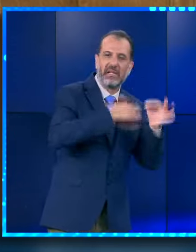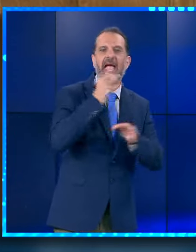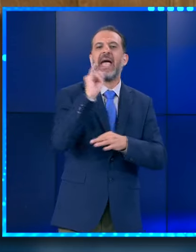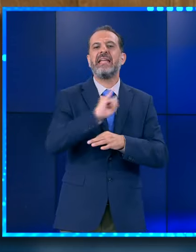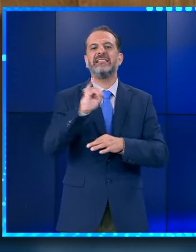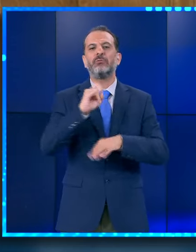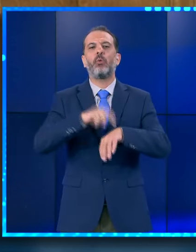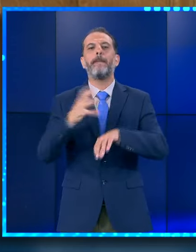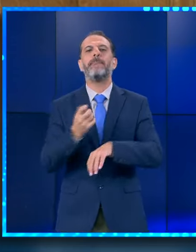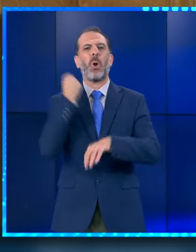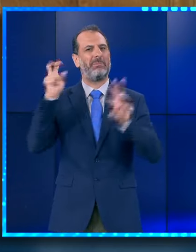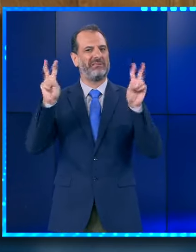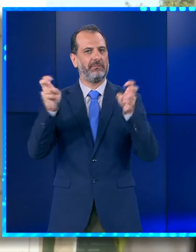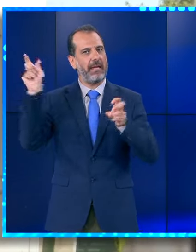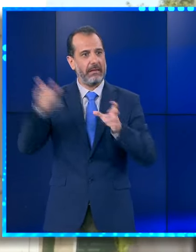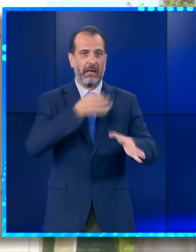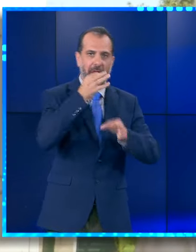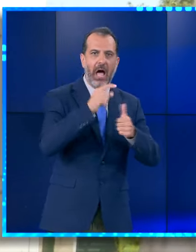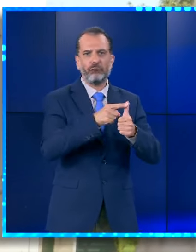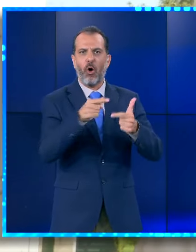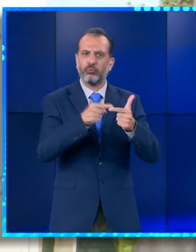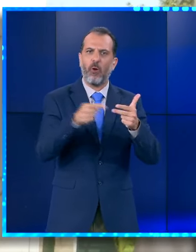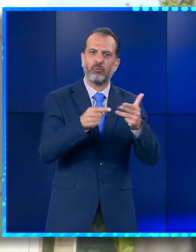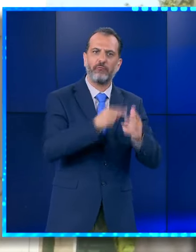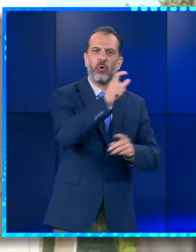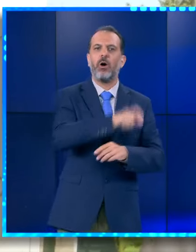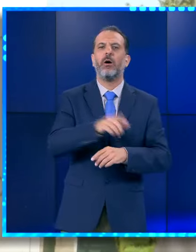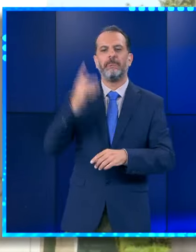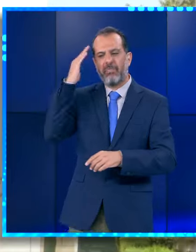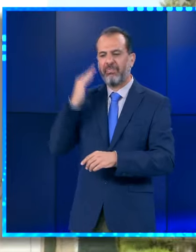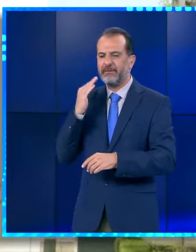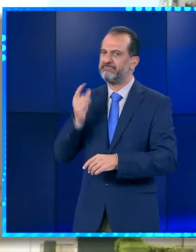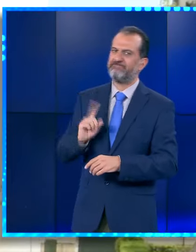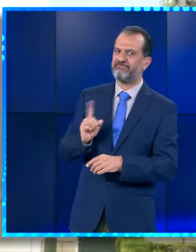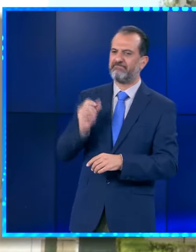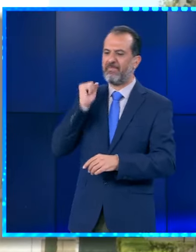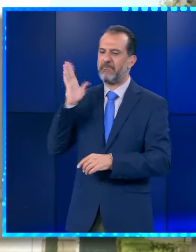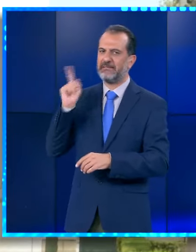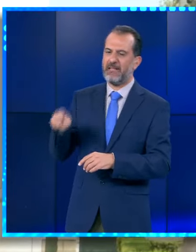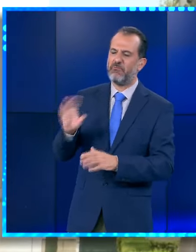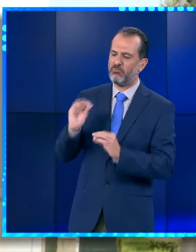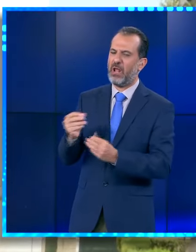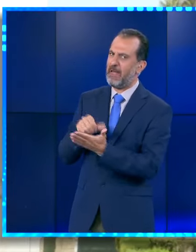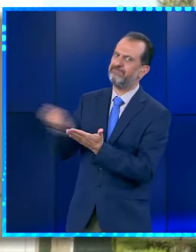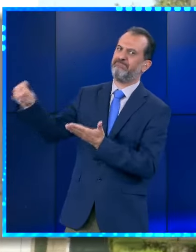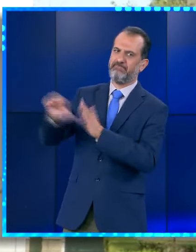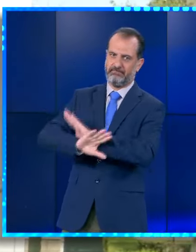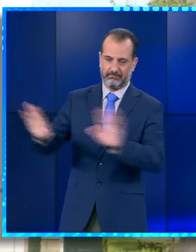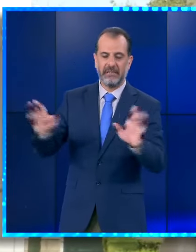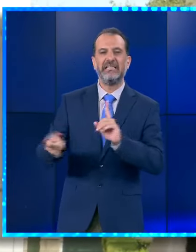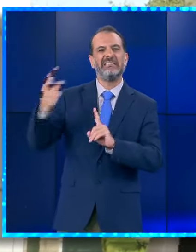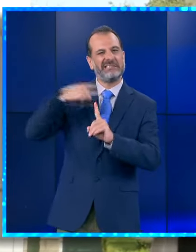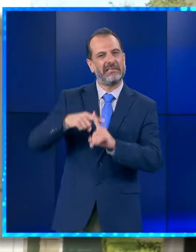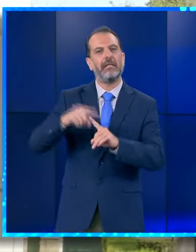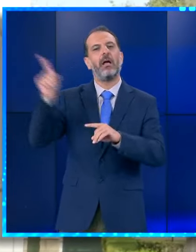Ινστιτούτου Πρόληψης. Φαίνεται όμως να είναι και μια κίνηση αυτή εξευμενισμού του Παύλου Πολάκη, ο οποίος λέγεται ότι